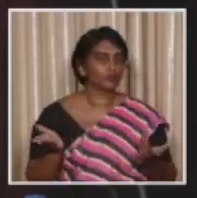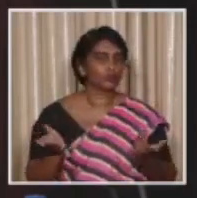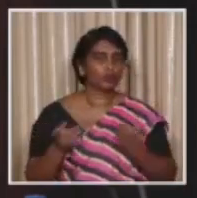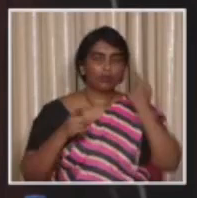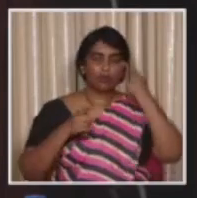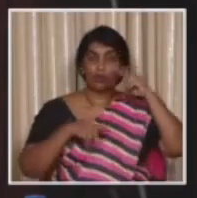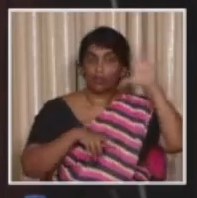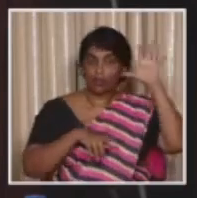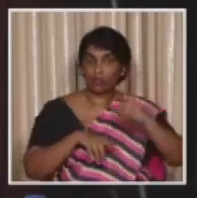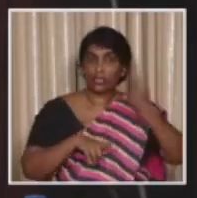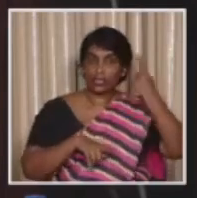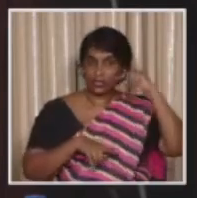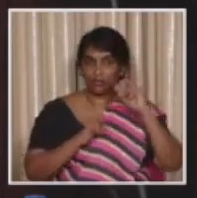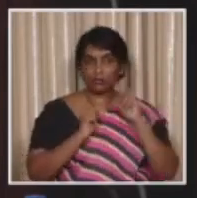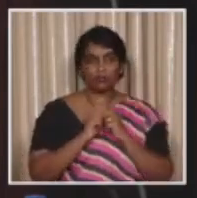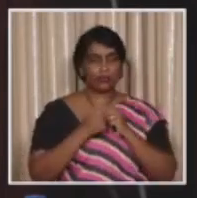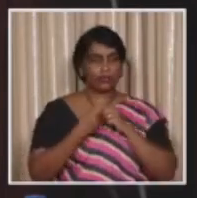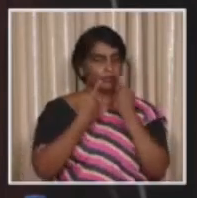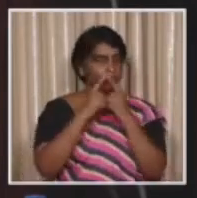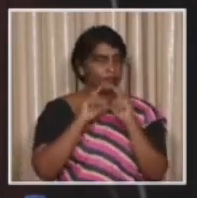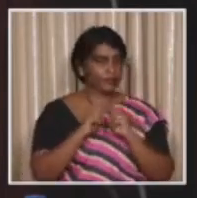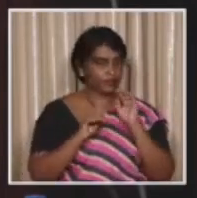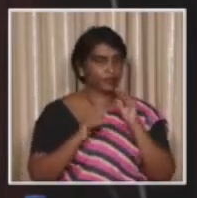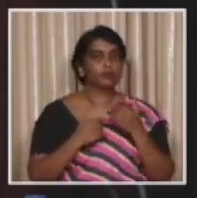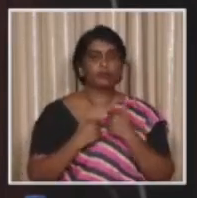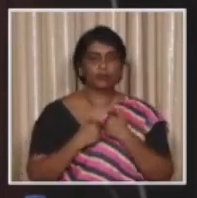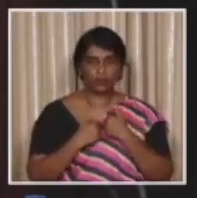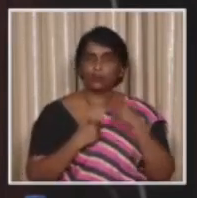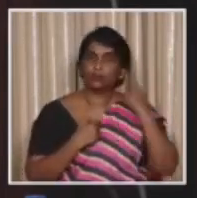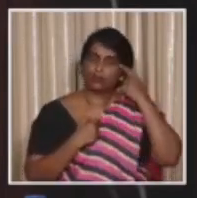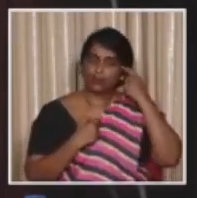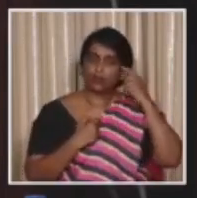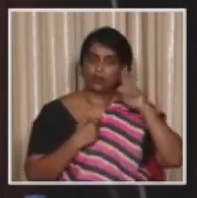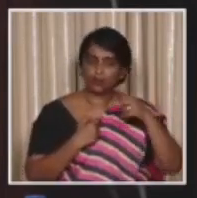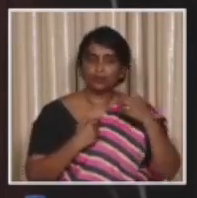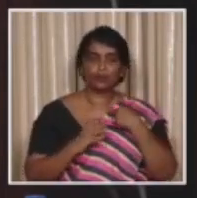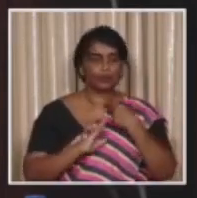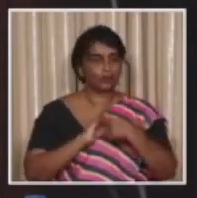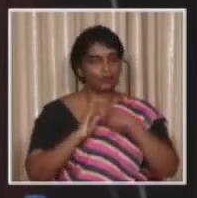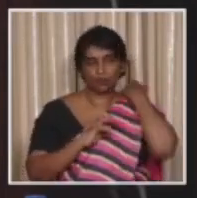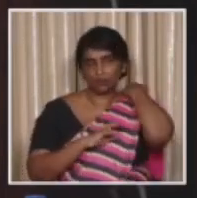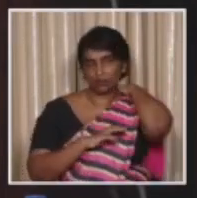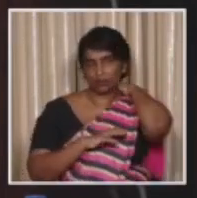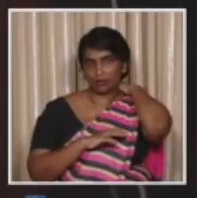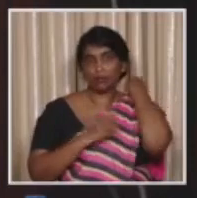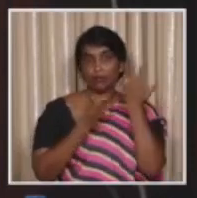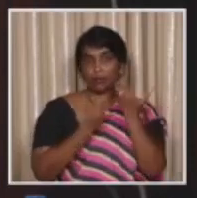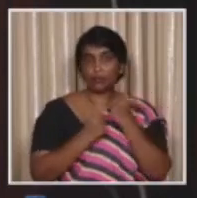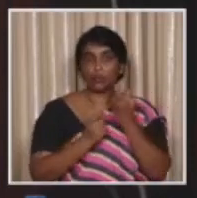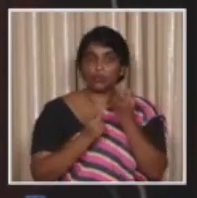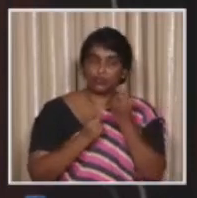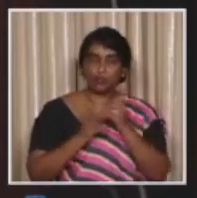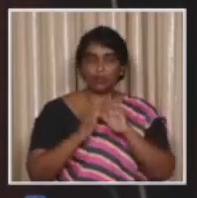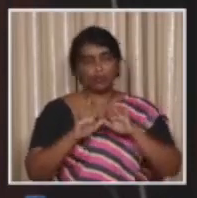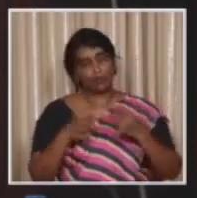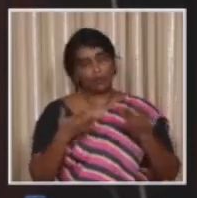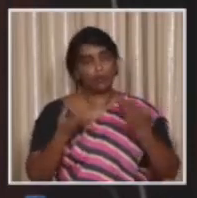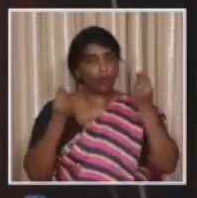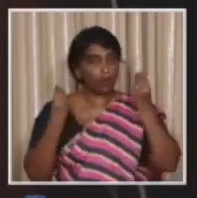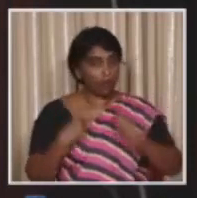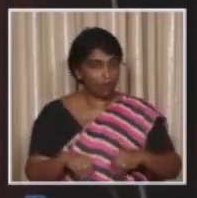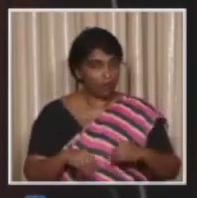යෝජනාව ගේන කොටත් ඊයේ මතුවෙච්ච කාරණා ගණනාවක් නිසා මම විශ්වාස කරනවා අපේ රටට හිමි වෙන්න තියෙන මුදලක් කුමන හෝ ආකාරයකින් අහිමි